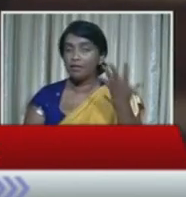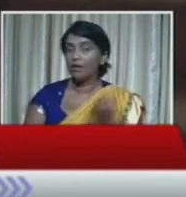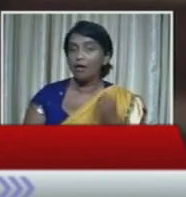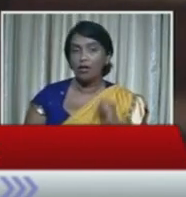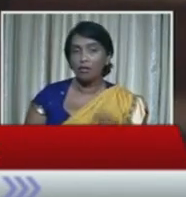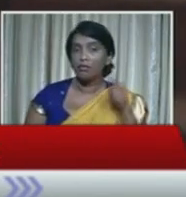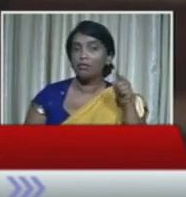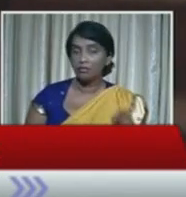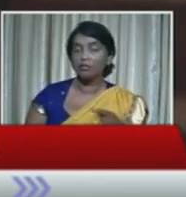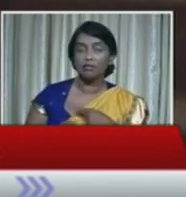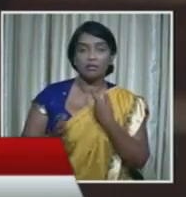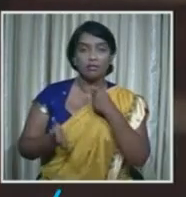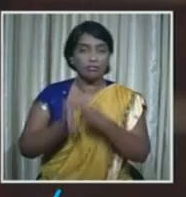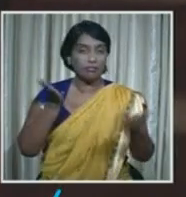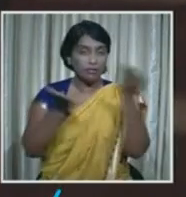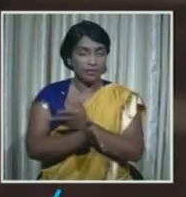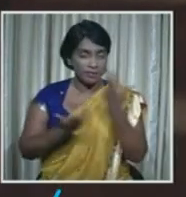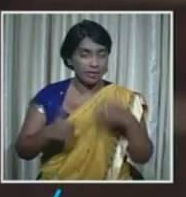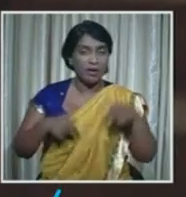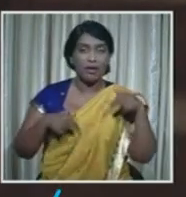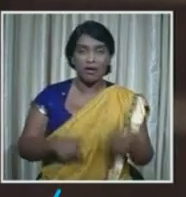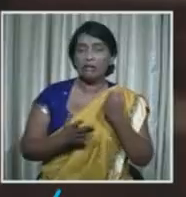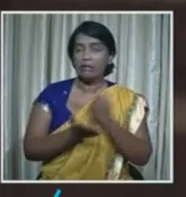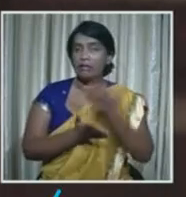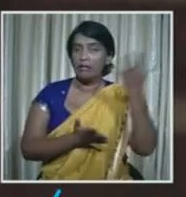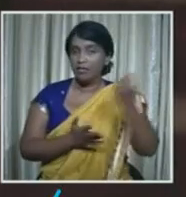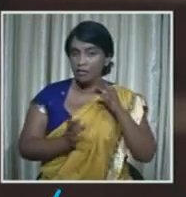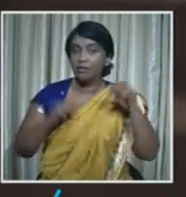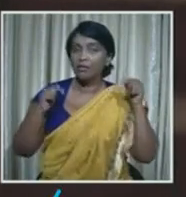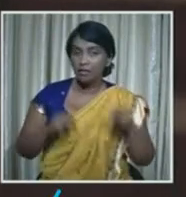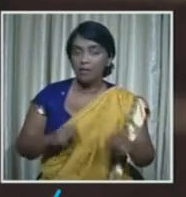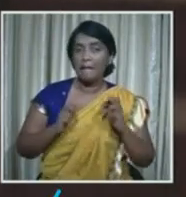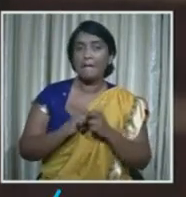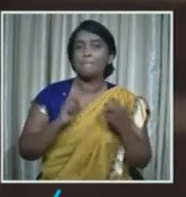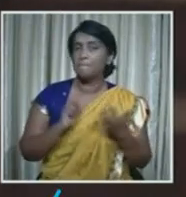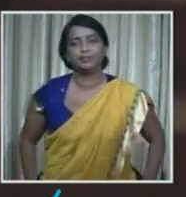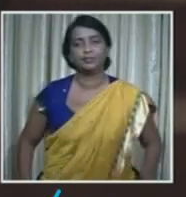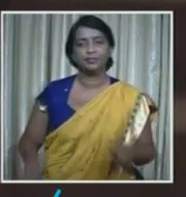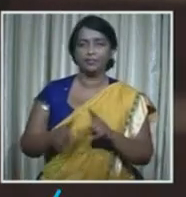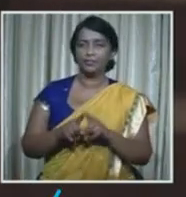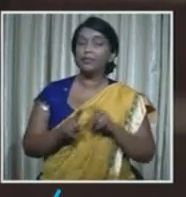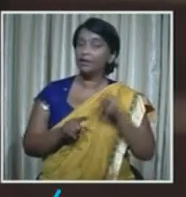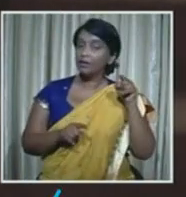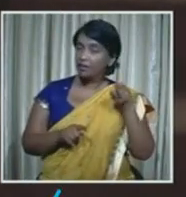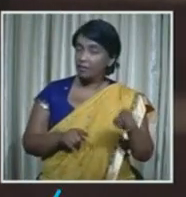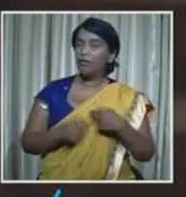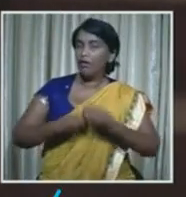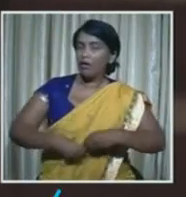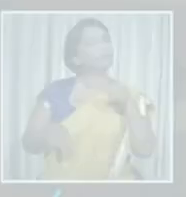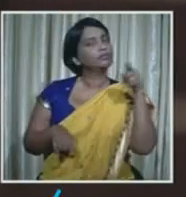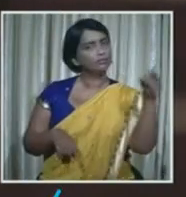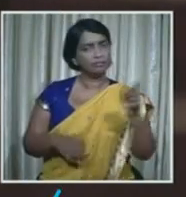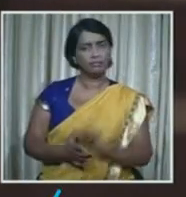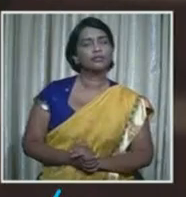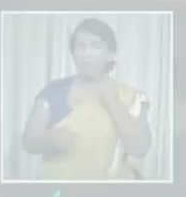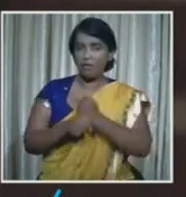පොලියට අමුණාස බොන්ඩ් ගිහිල්ලා ගත්තේ ඉඳලා තමයි අද සවරින් බොන්ඩ් ගත්තේ ඉඳලා තමයි අද මේ අර්බුදයට අපිට මුණ දෙන්න සිද්ධ වෙලා තියෙන්නේ. ඔබතුමාලා තමයි මේ විනාශයට වග